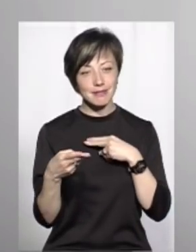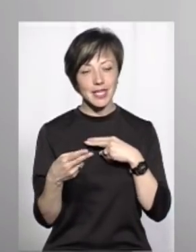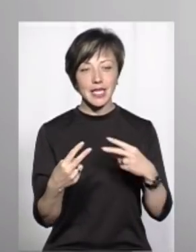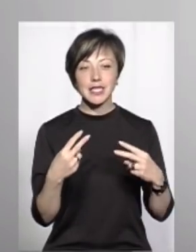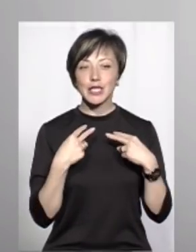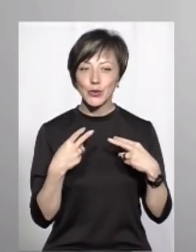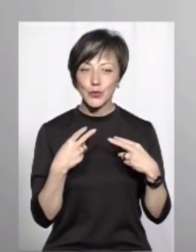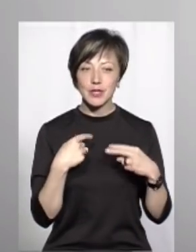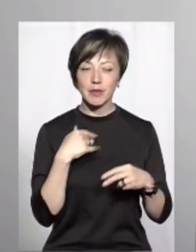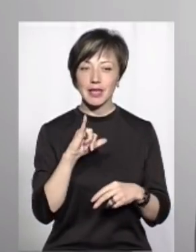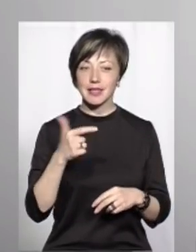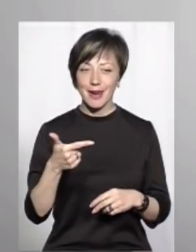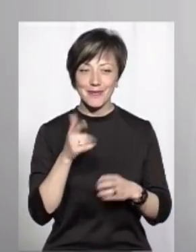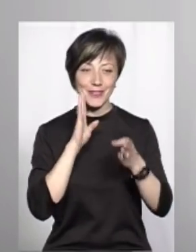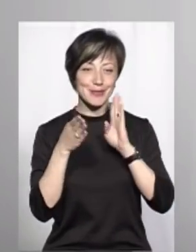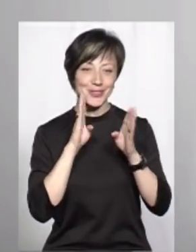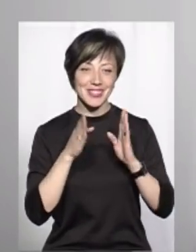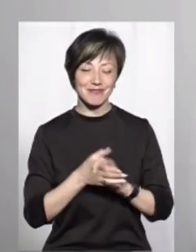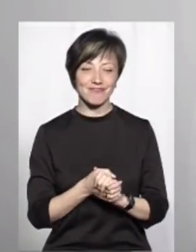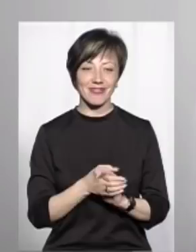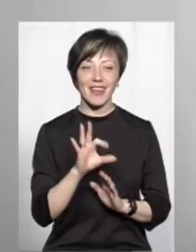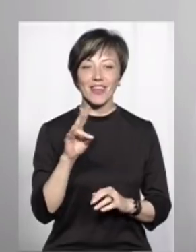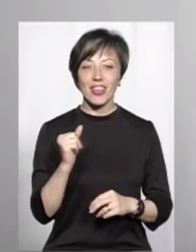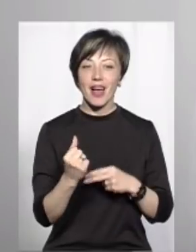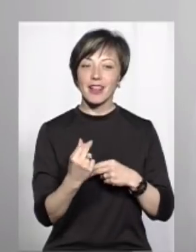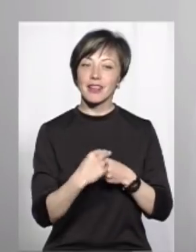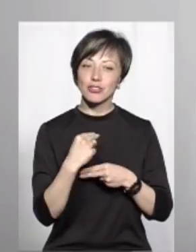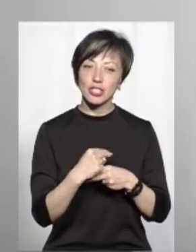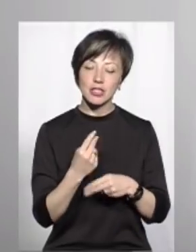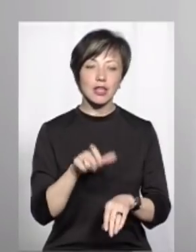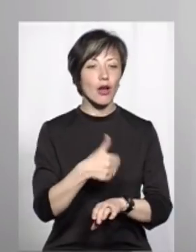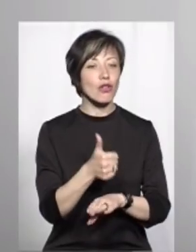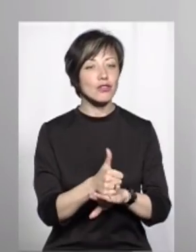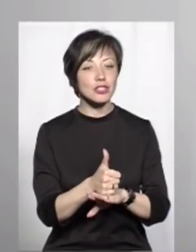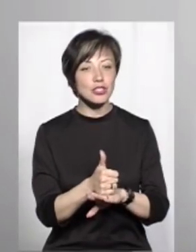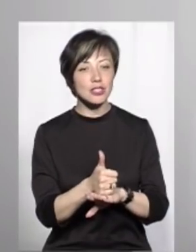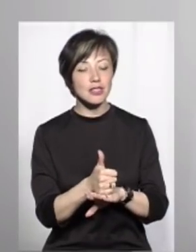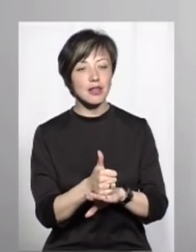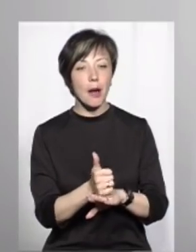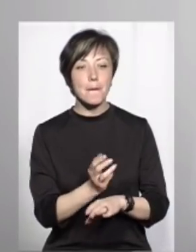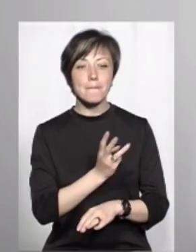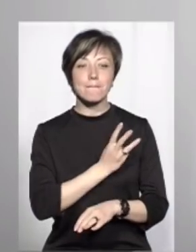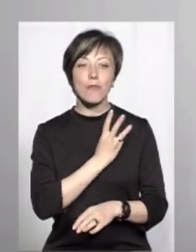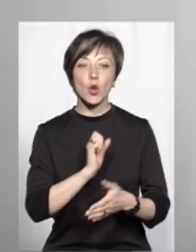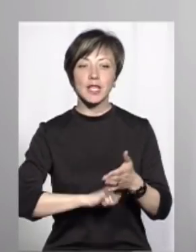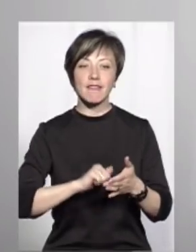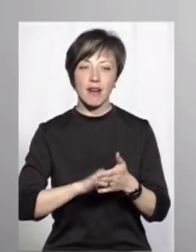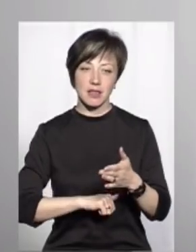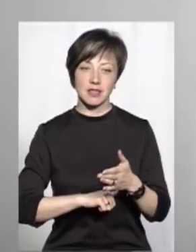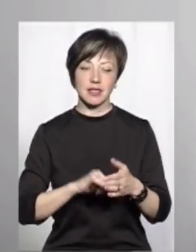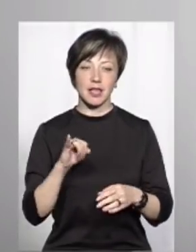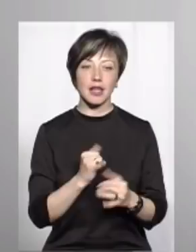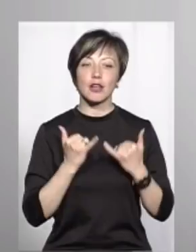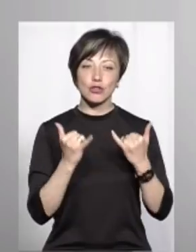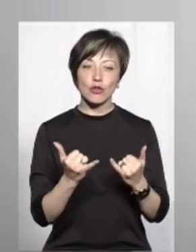слідкує за мною в Інстаграмі та Фейсбуці. Вона навчила мене, що найголовніша мотивація і найголовніше,